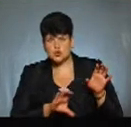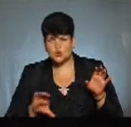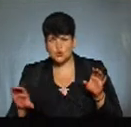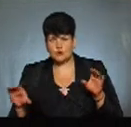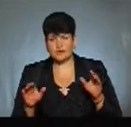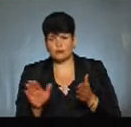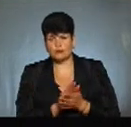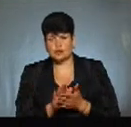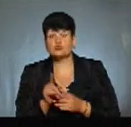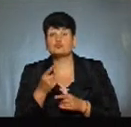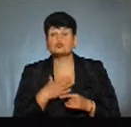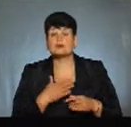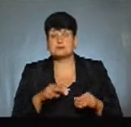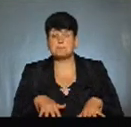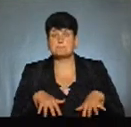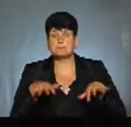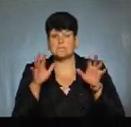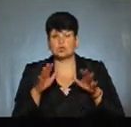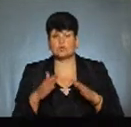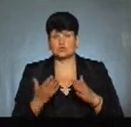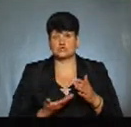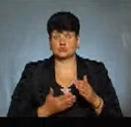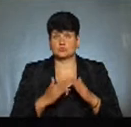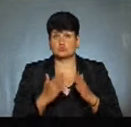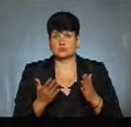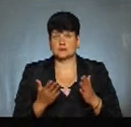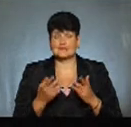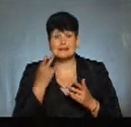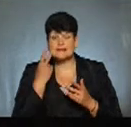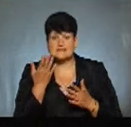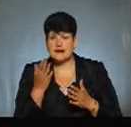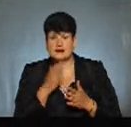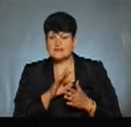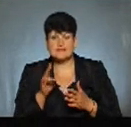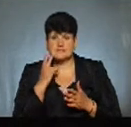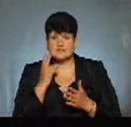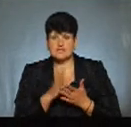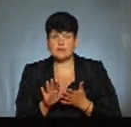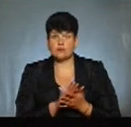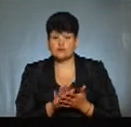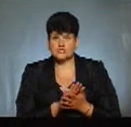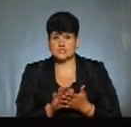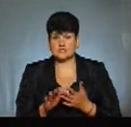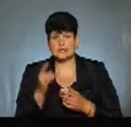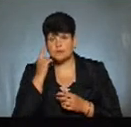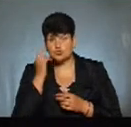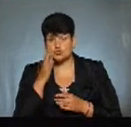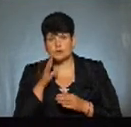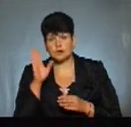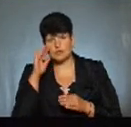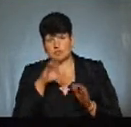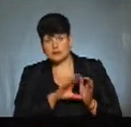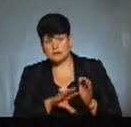важливо, чому в нас підтоплює житлові будівлі. Не завжди прочищені стічні канави і не продумано відтік води.